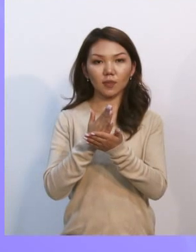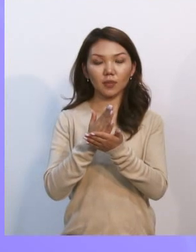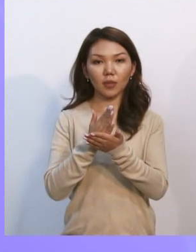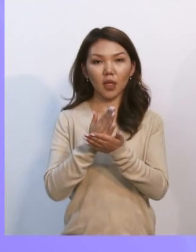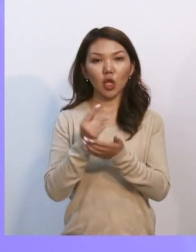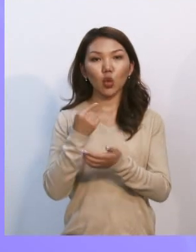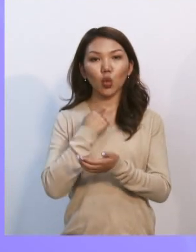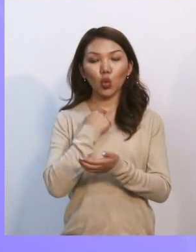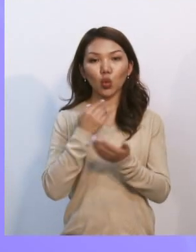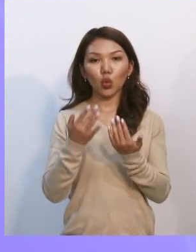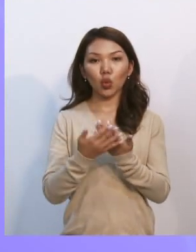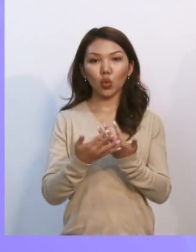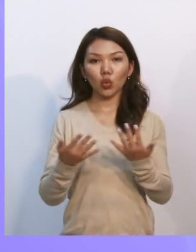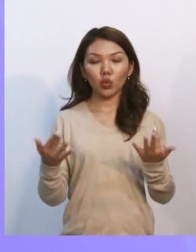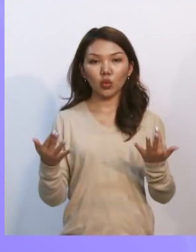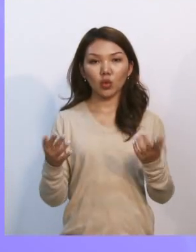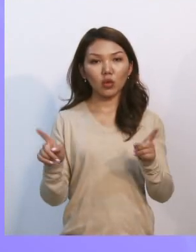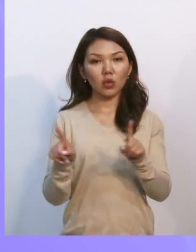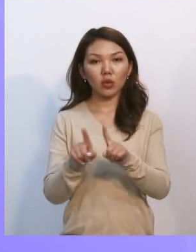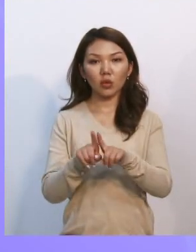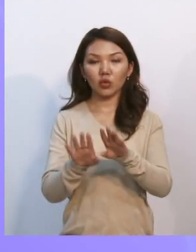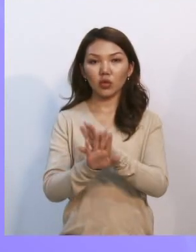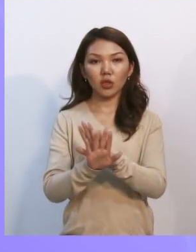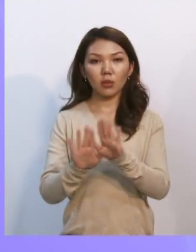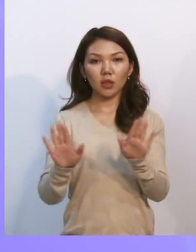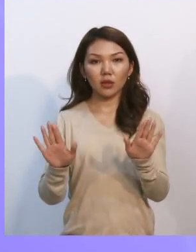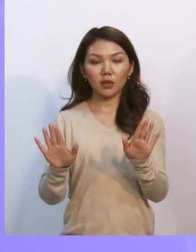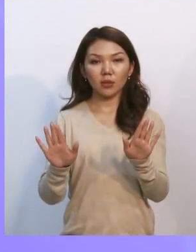Ал үндөр бири-бирине окшош эмес.